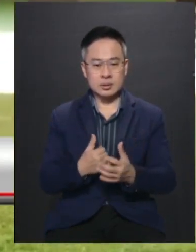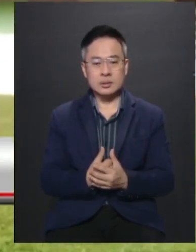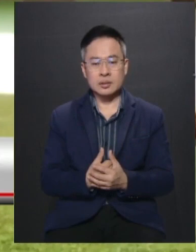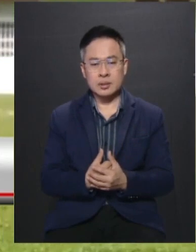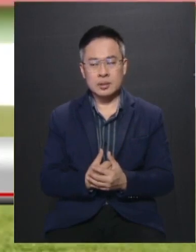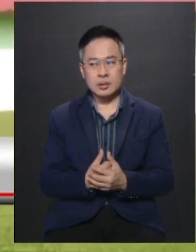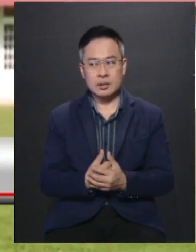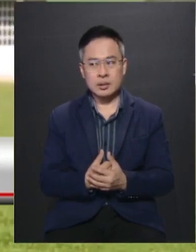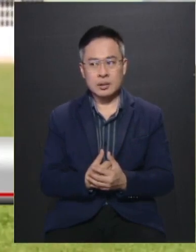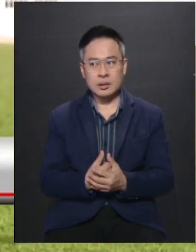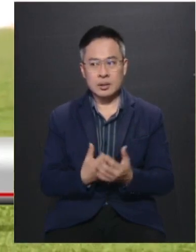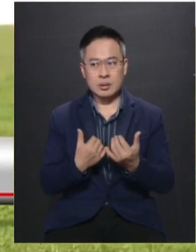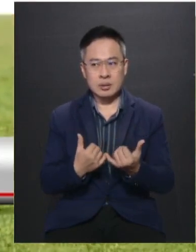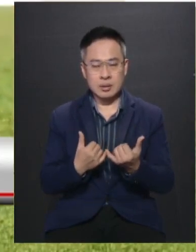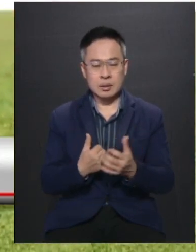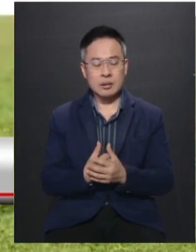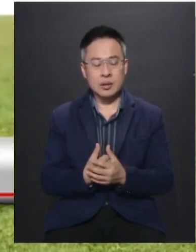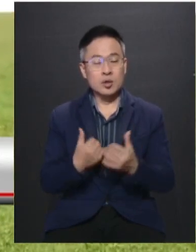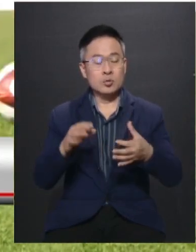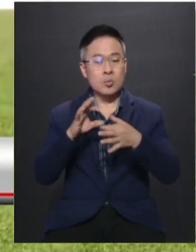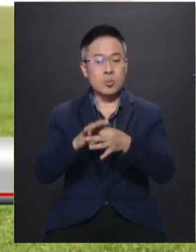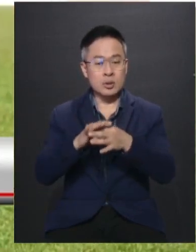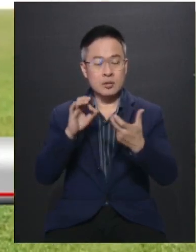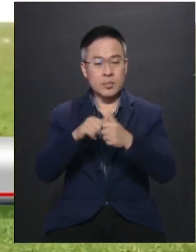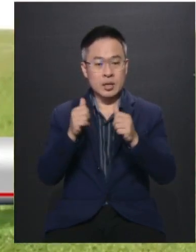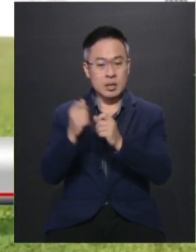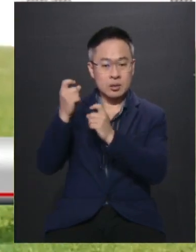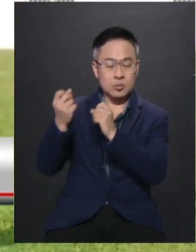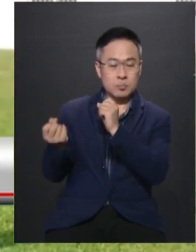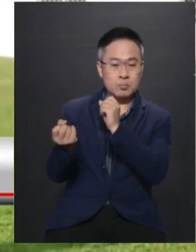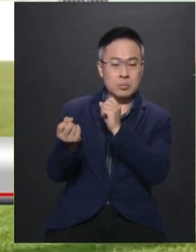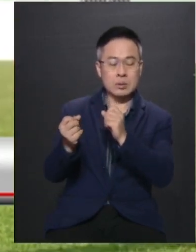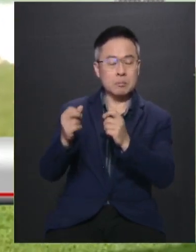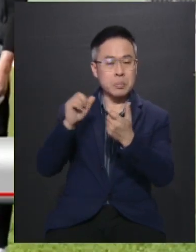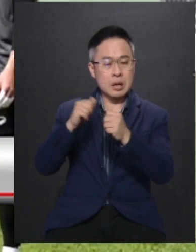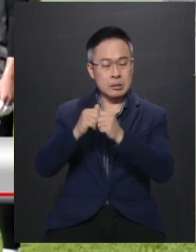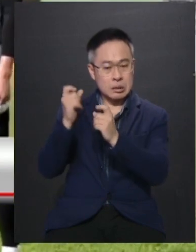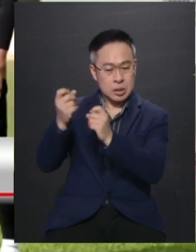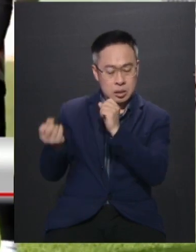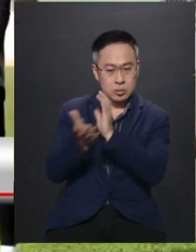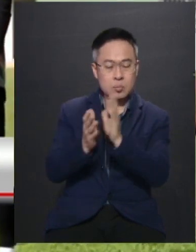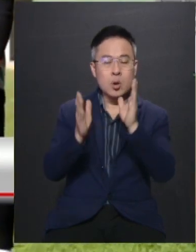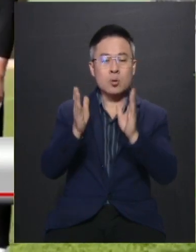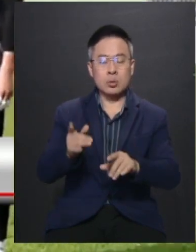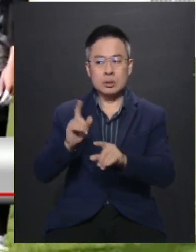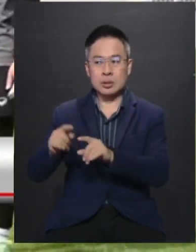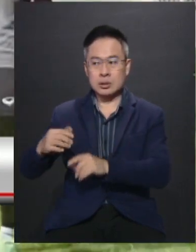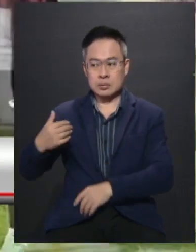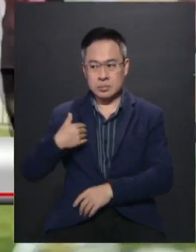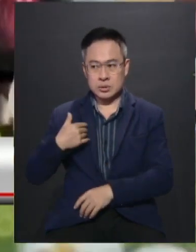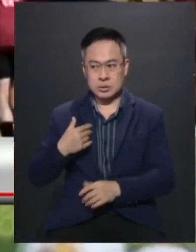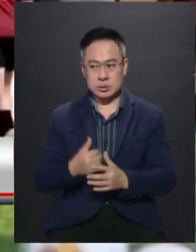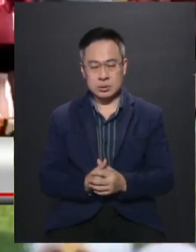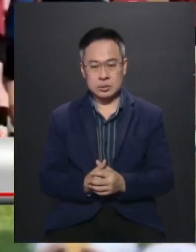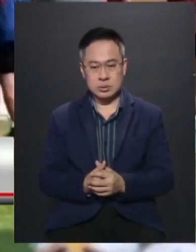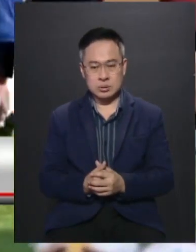16:00 นส่วนตัวเป็นห่วงเรื่องของความปลอดภัยของนักเตะทุกคนเพราะโปรแกรมแข่ง 16:00 นลูกทีมก็ต้องลงอบ